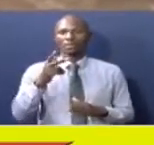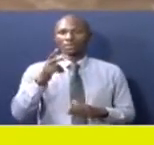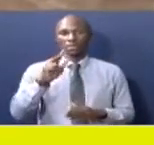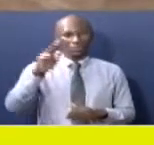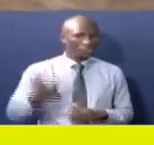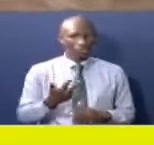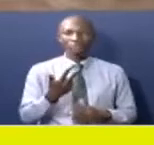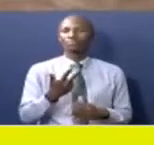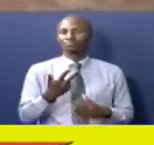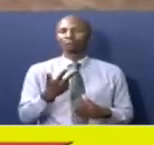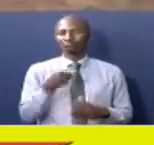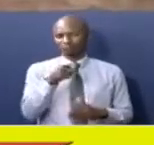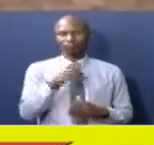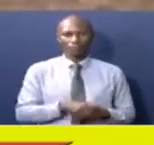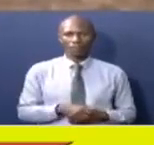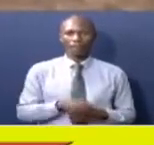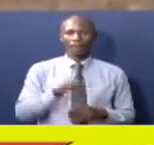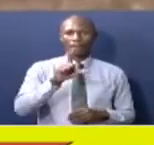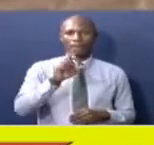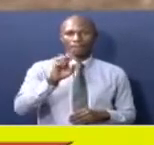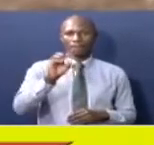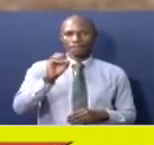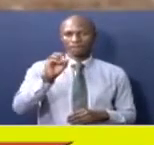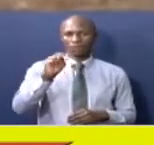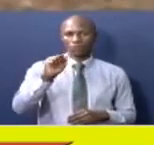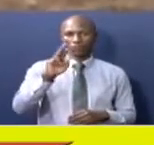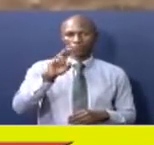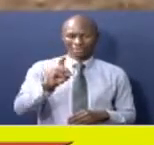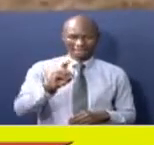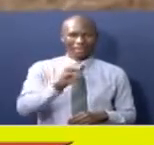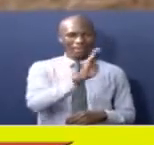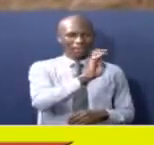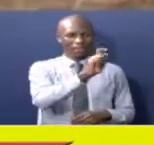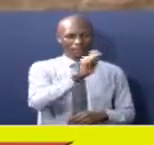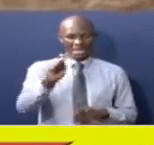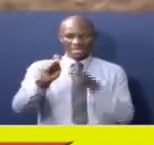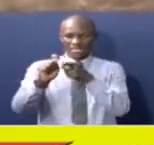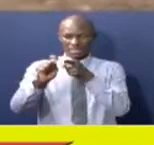steeplechase silver medalist Leonard Bett.